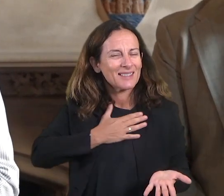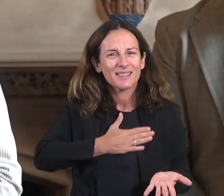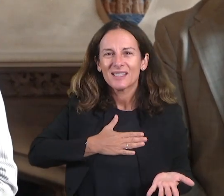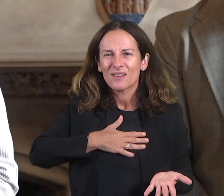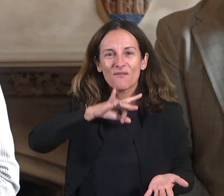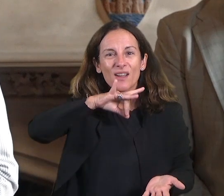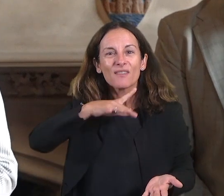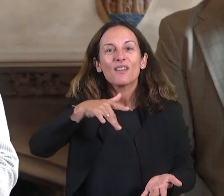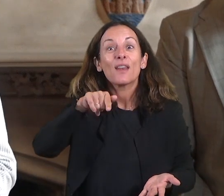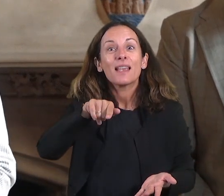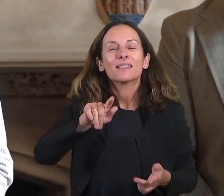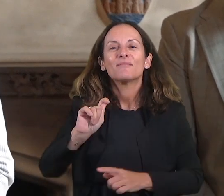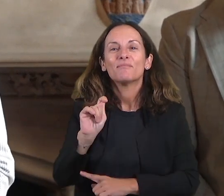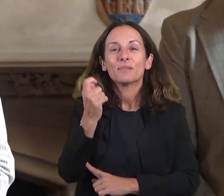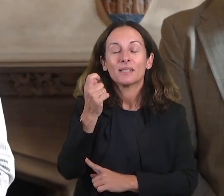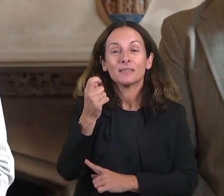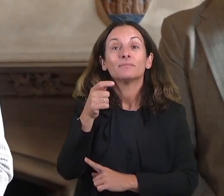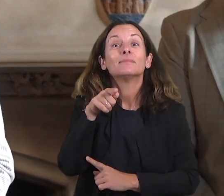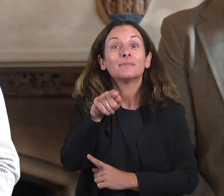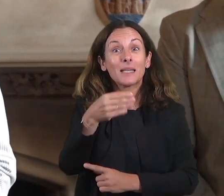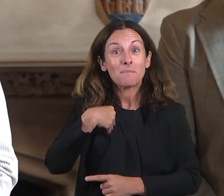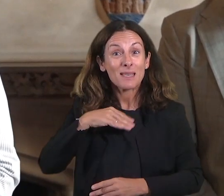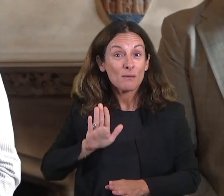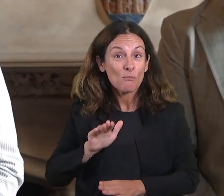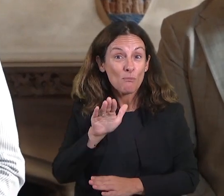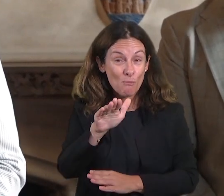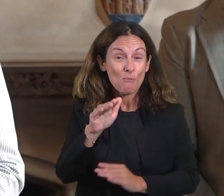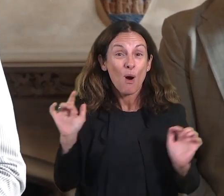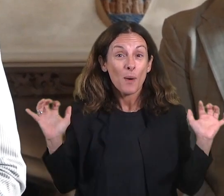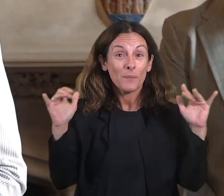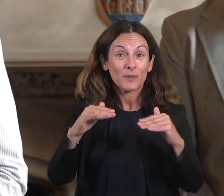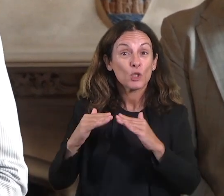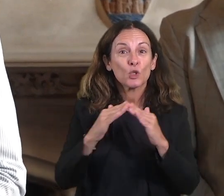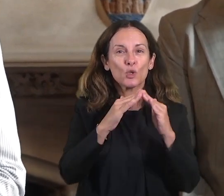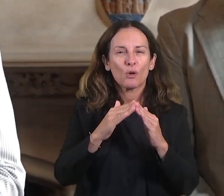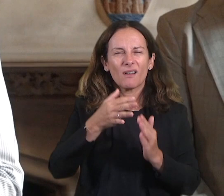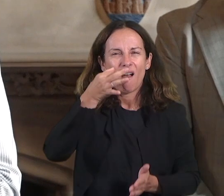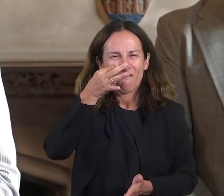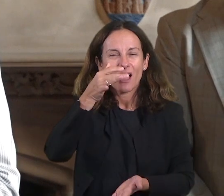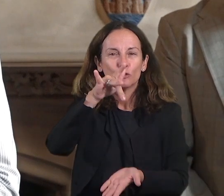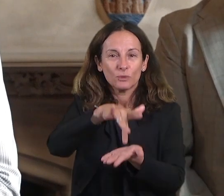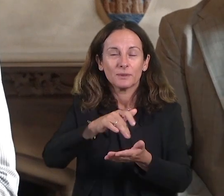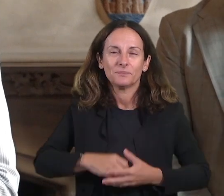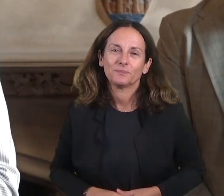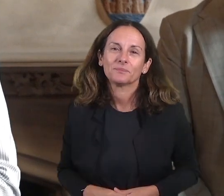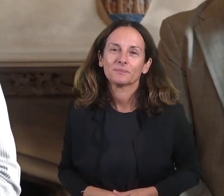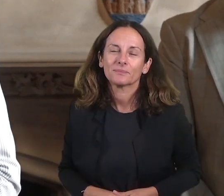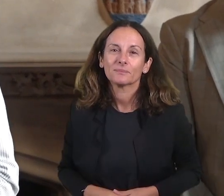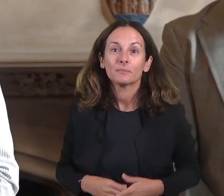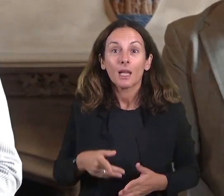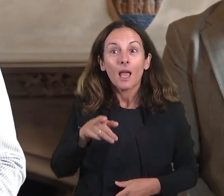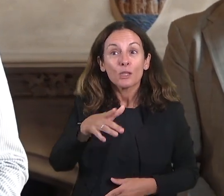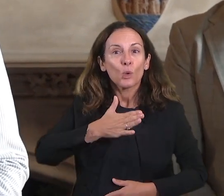havem aconseguit que aquesta pujada serà una realitat. Una pujada que defensarem una de les